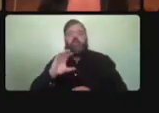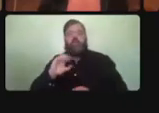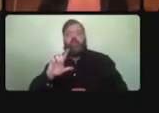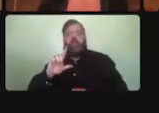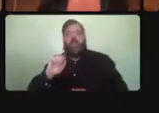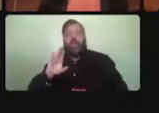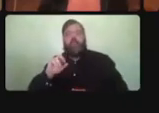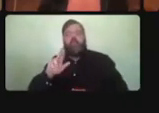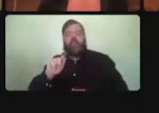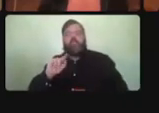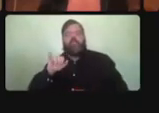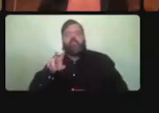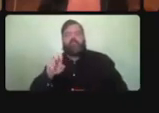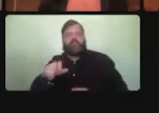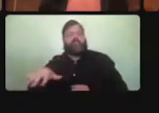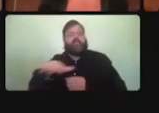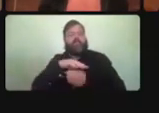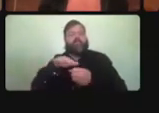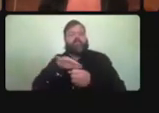Na